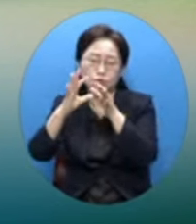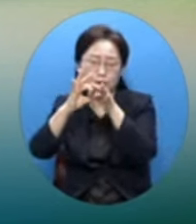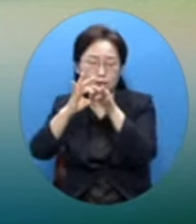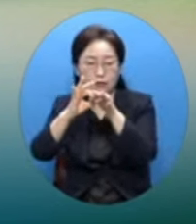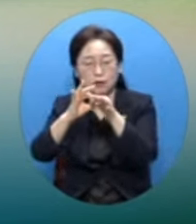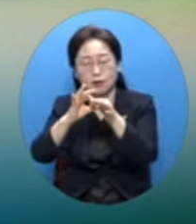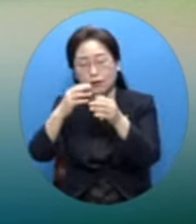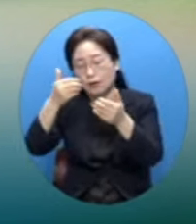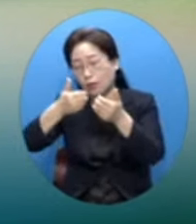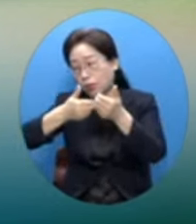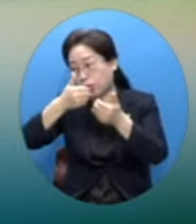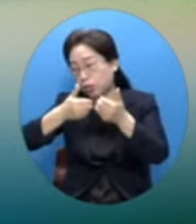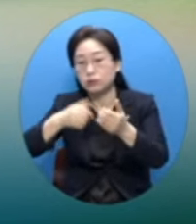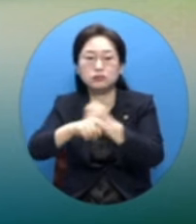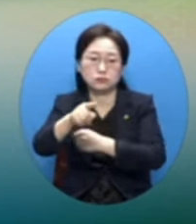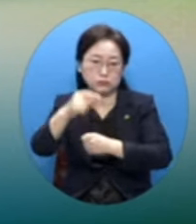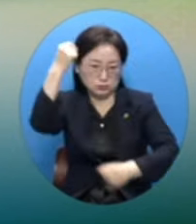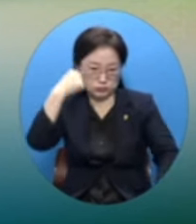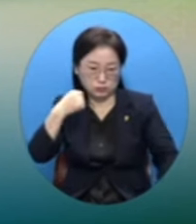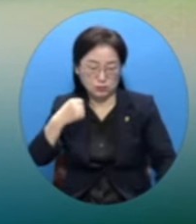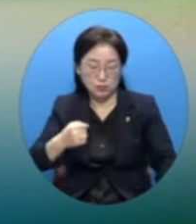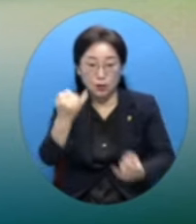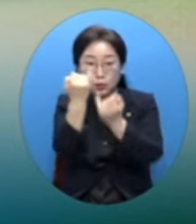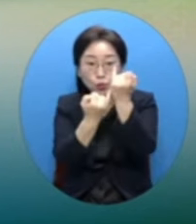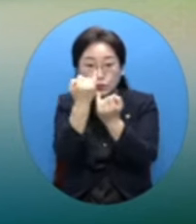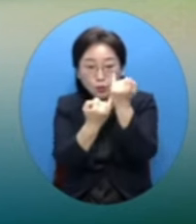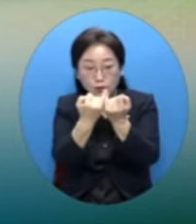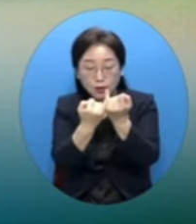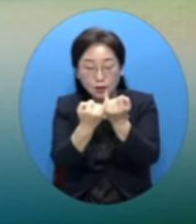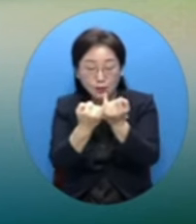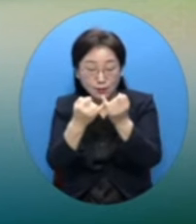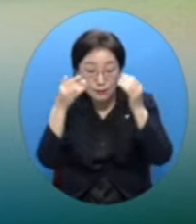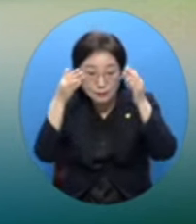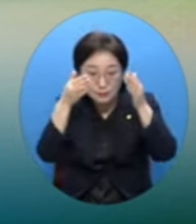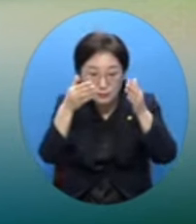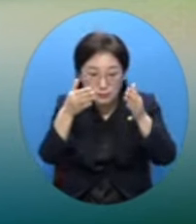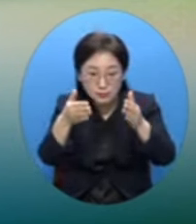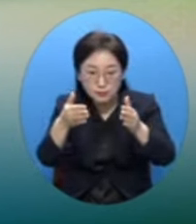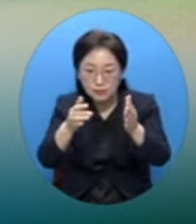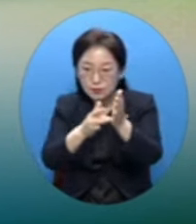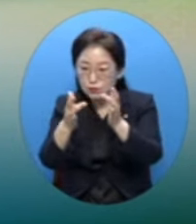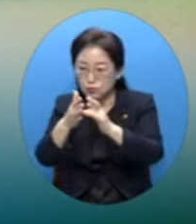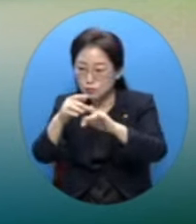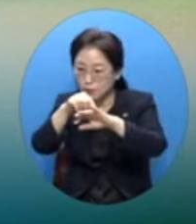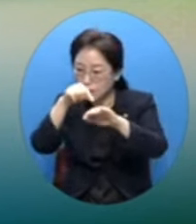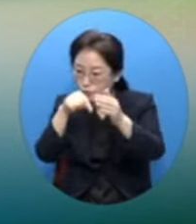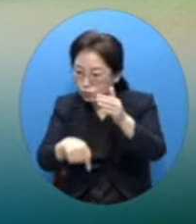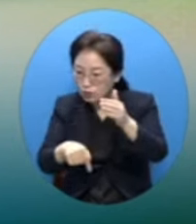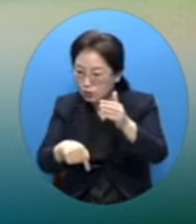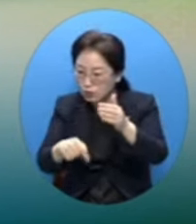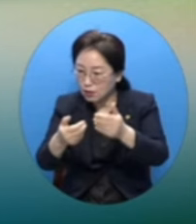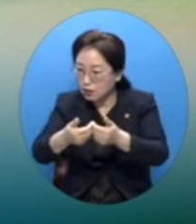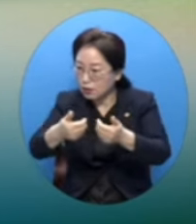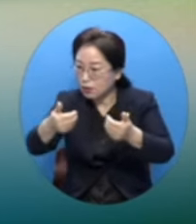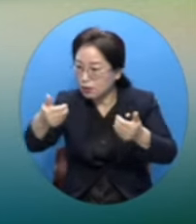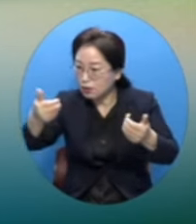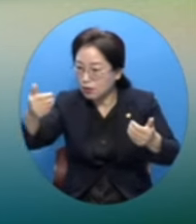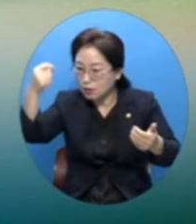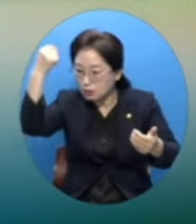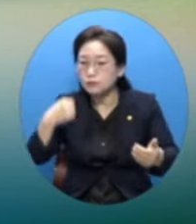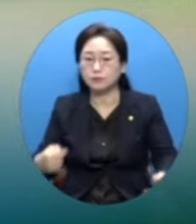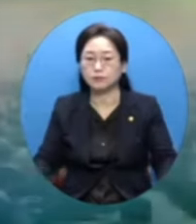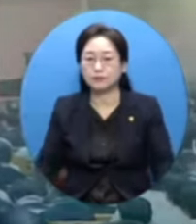것이에요. 동성애에 빠지면 빠질수록 예수님을 마음속에서 멀게 하려는 마음이 생겨나요.